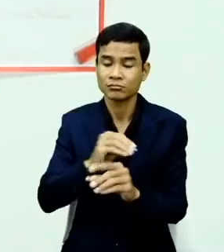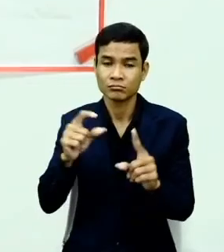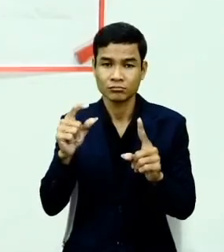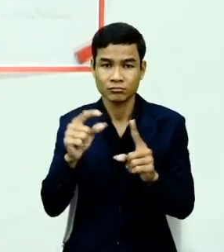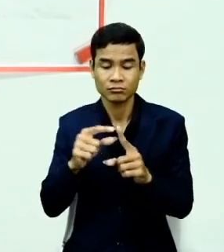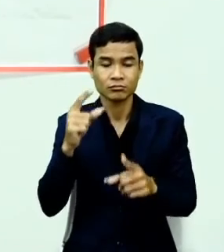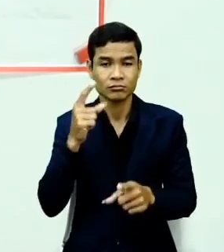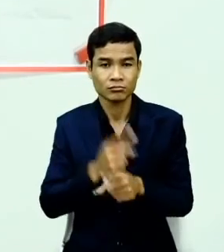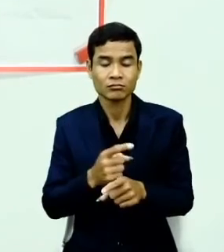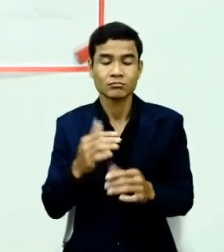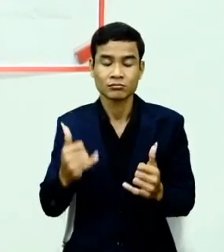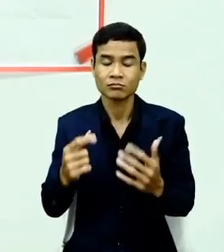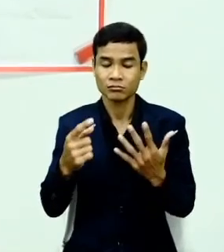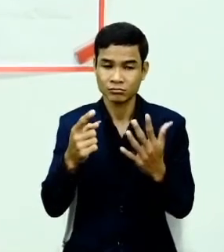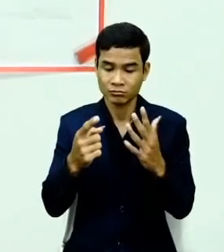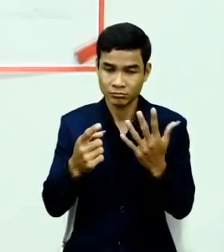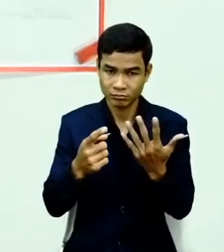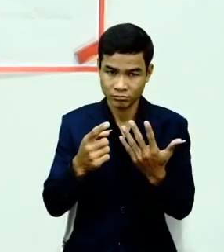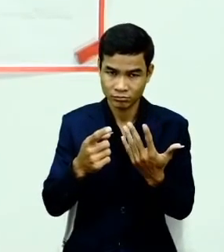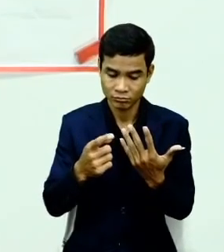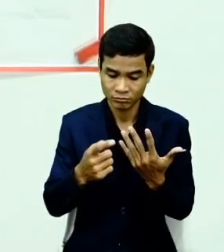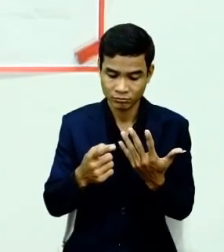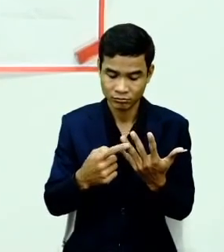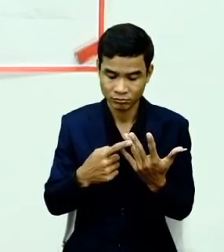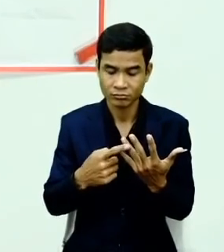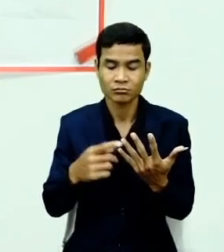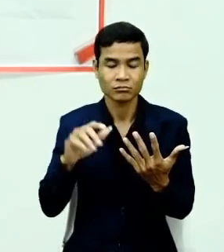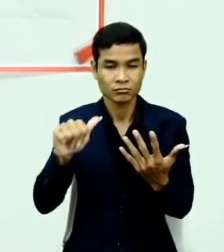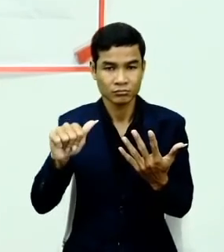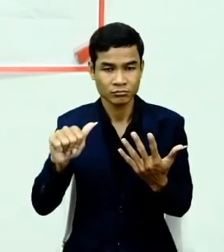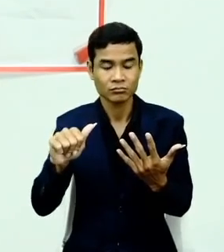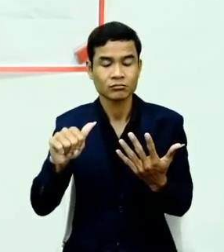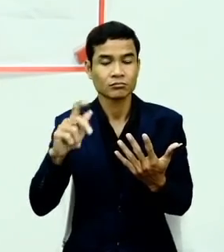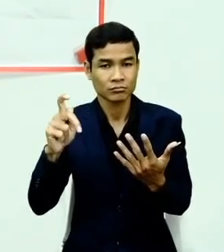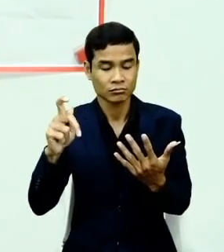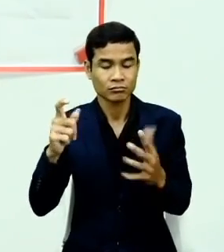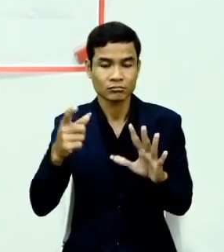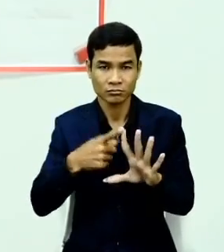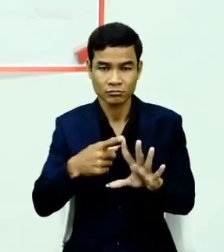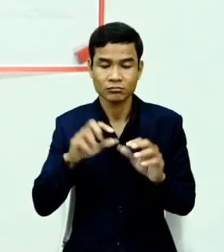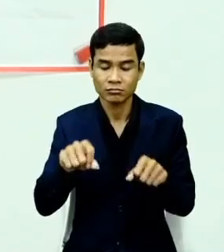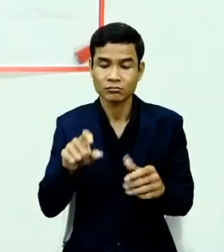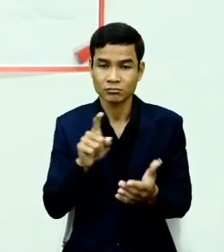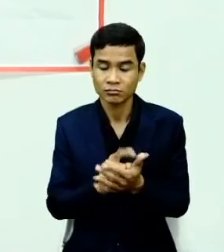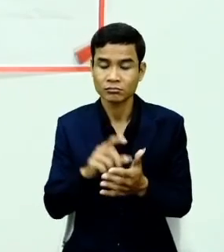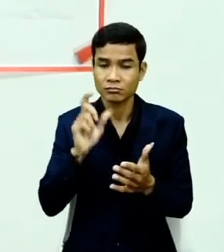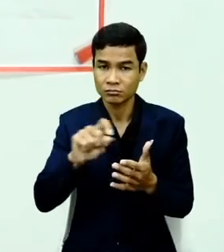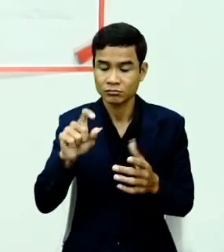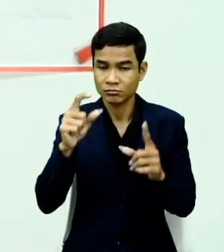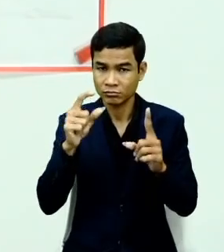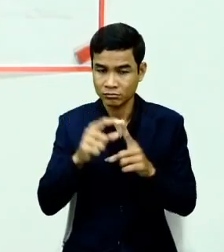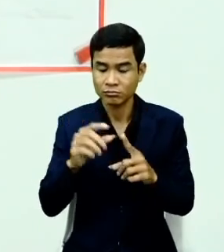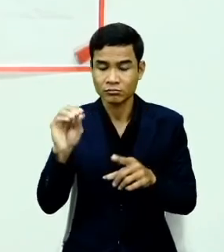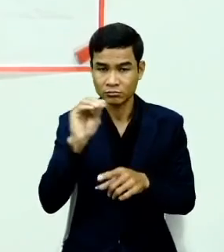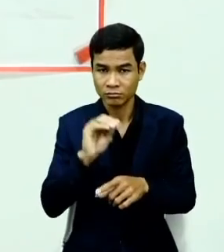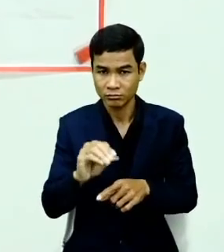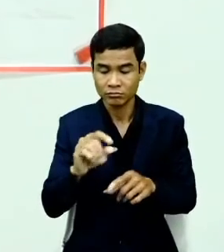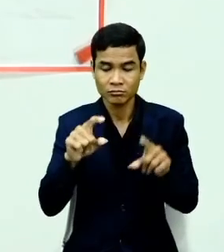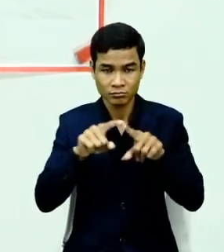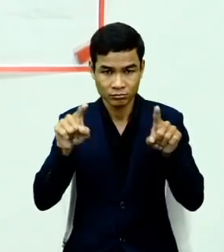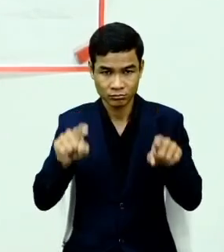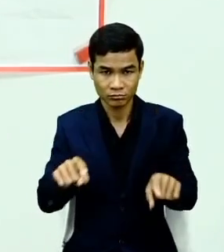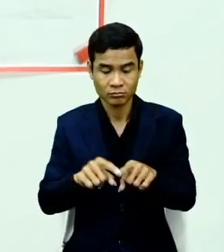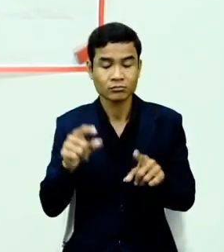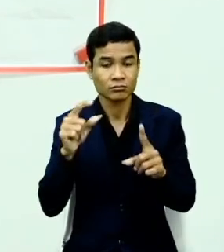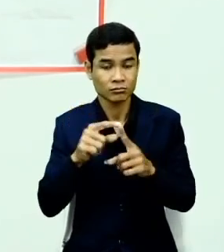មើលអ្នកគ្រូមានស្រអោមានញោមមានអក្សរកោហើយនិងស្រអីកូនត្រូវសរសេរពាក្យពីក្រោមចាប្រអប់នេះឲ្យបានជាពាក្យត្រឹម